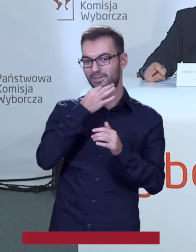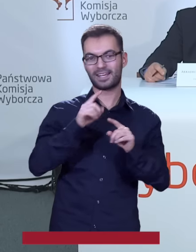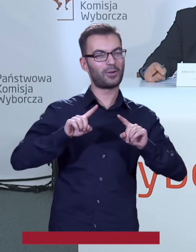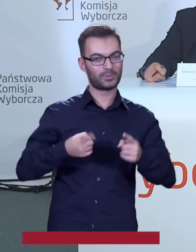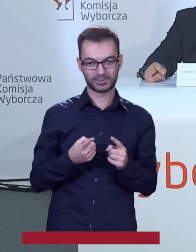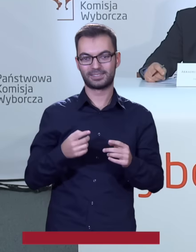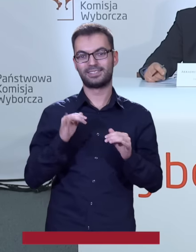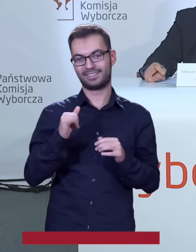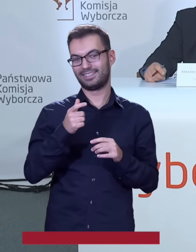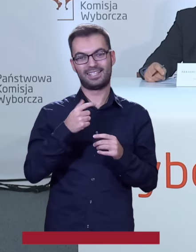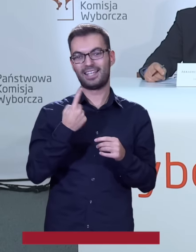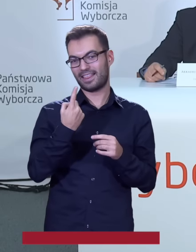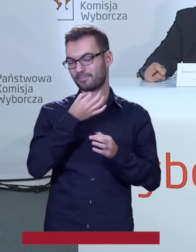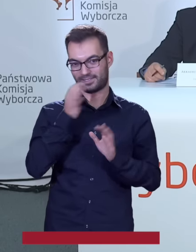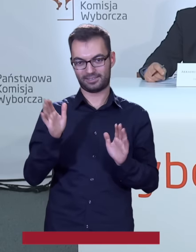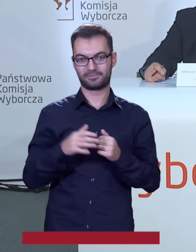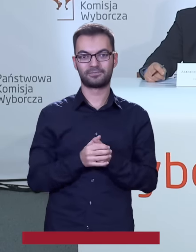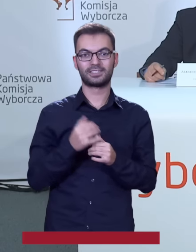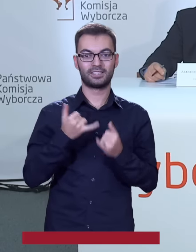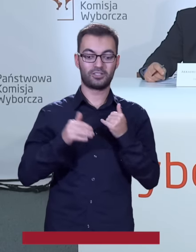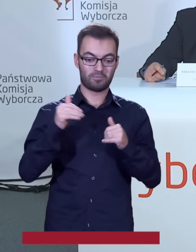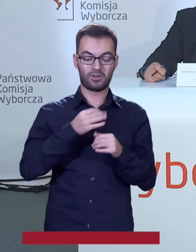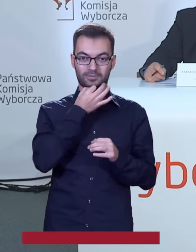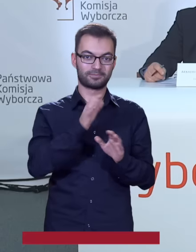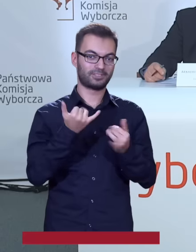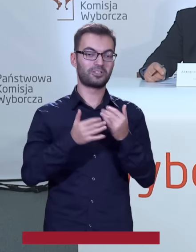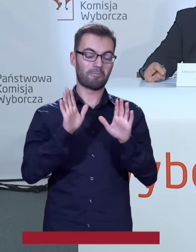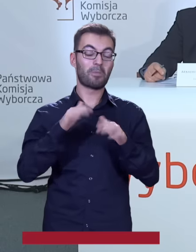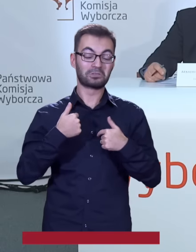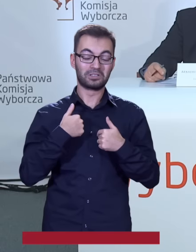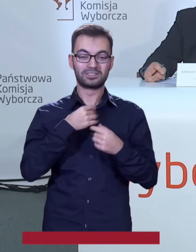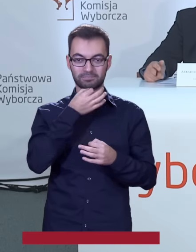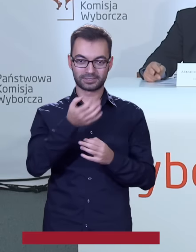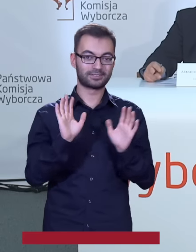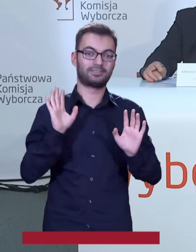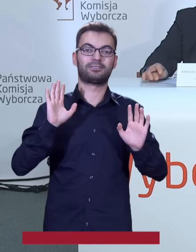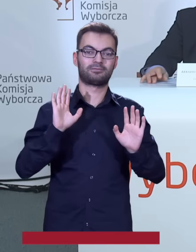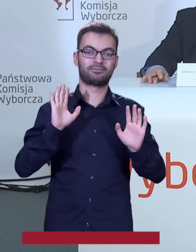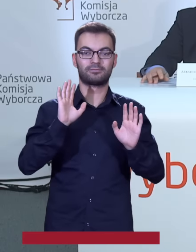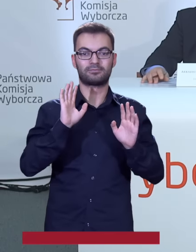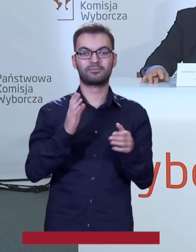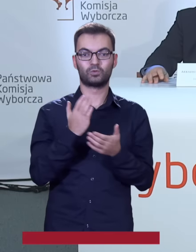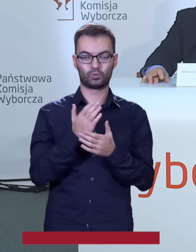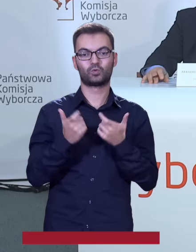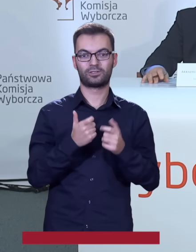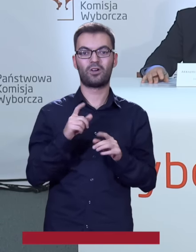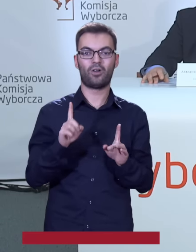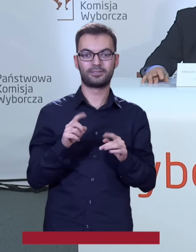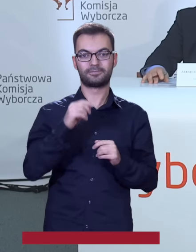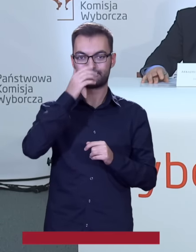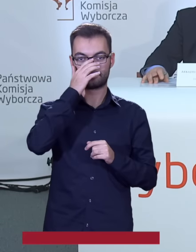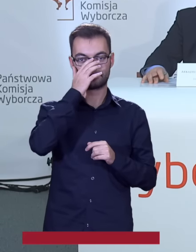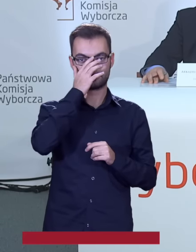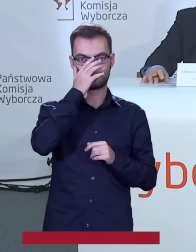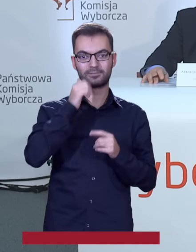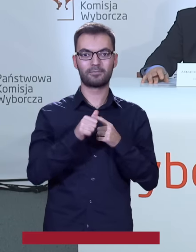i pojedyncze. Dobrze, jeśli mogę zadać, jeśli pani mi pozwoli zadać, to już to czynię. Otóż po